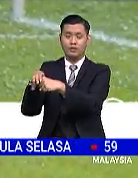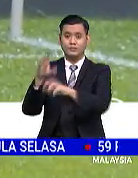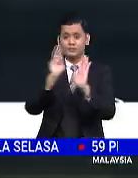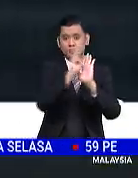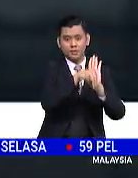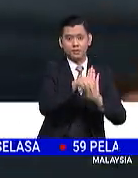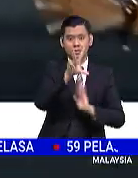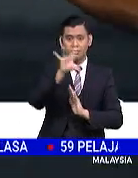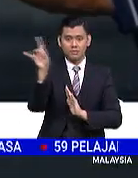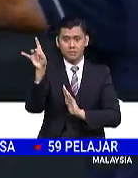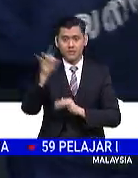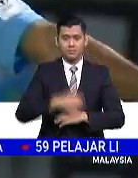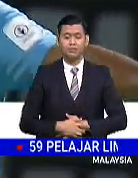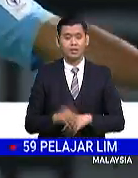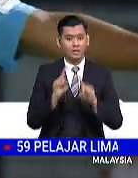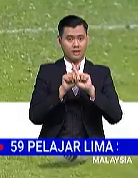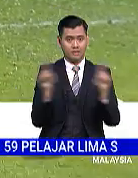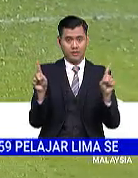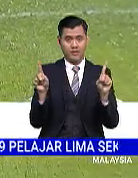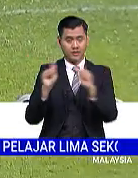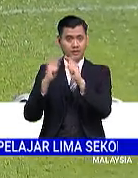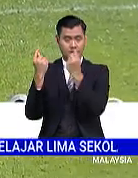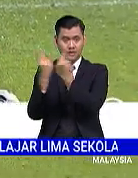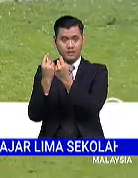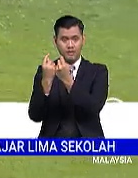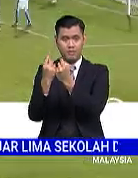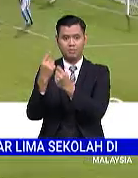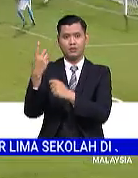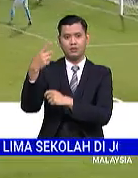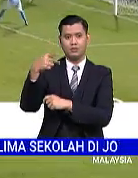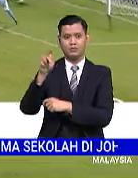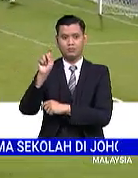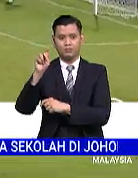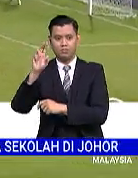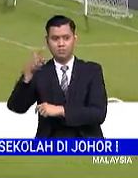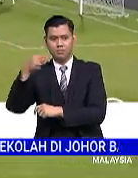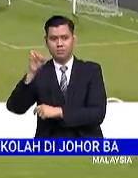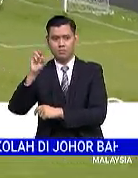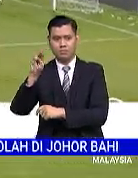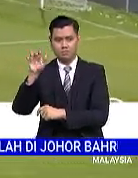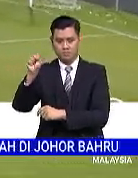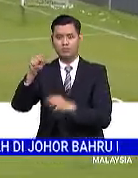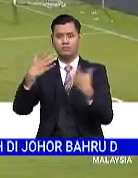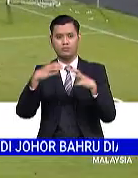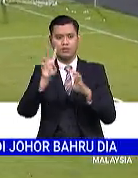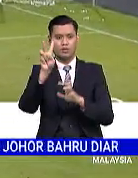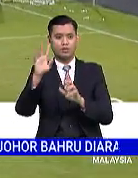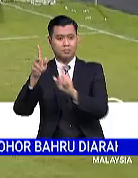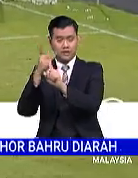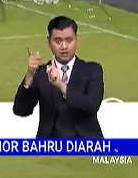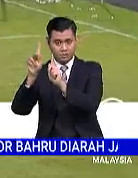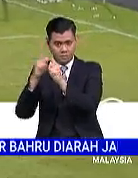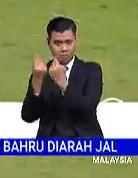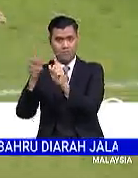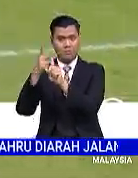minit ke-38. Bagaimanapun, skuad kendalian Thomas Ruha berjaya menyamakan kedudukan 2 minit melalui tandukan Casagrande di